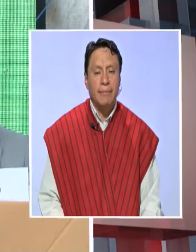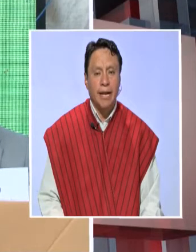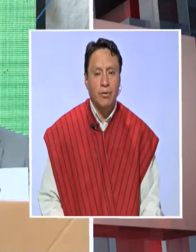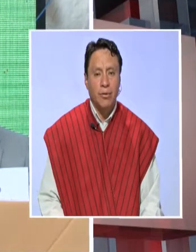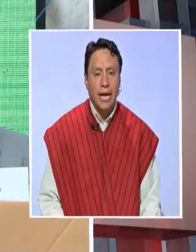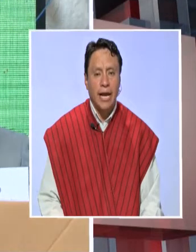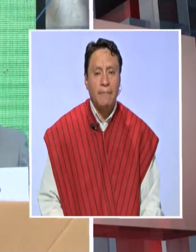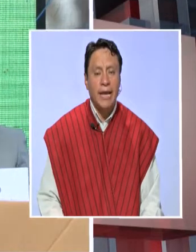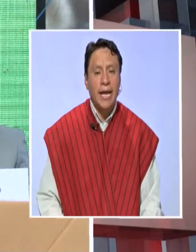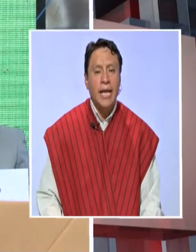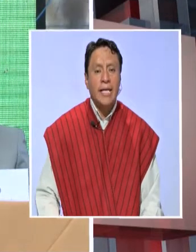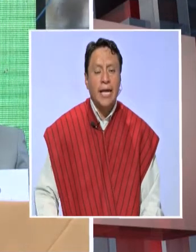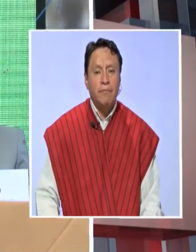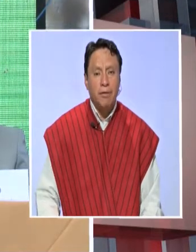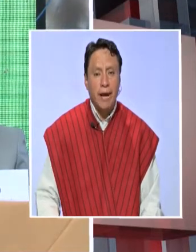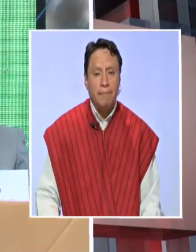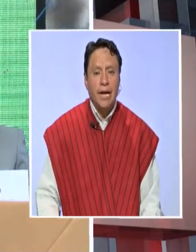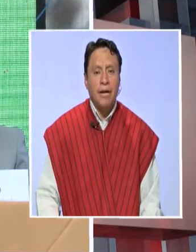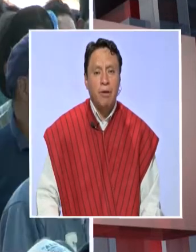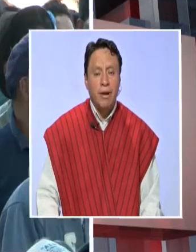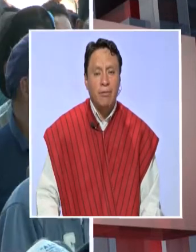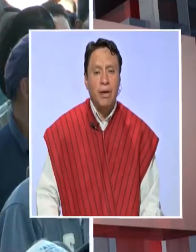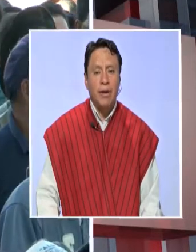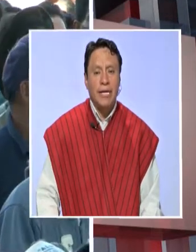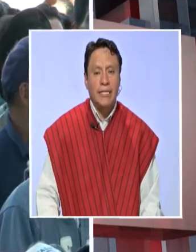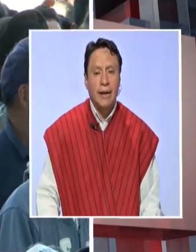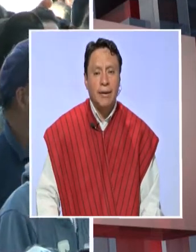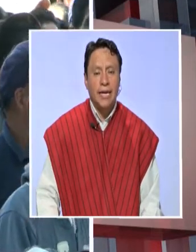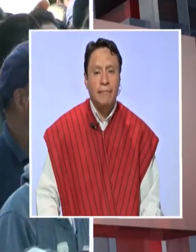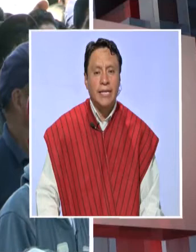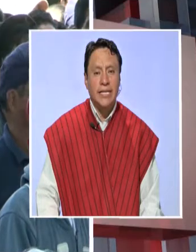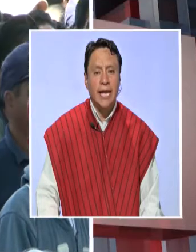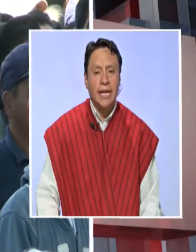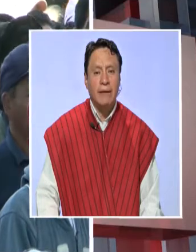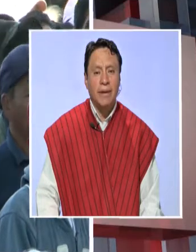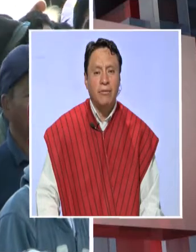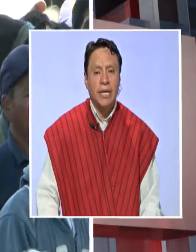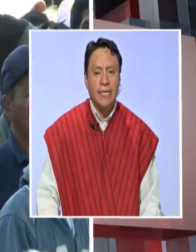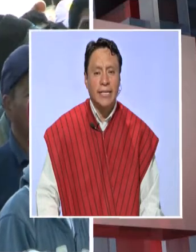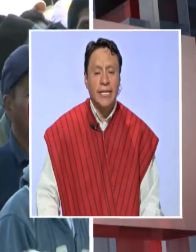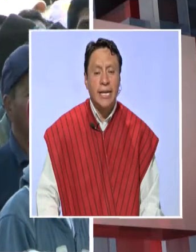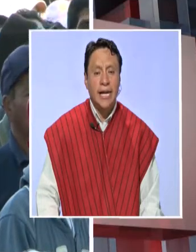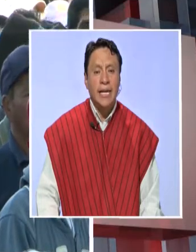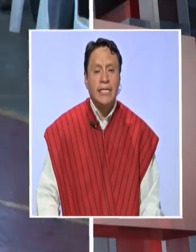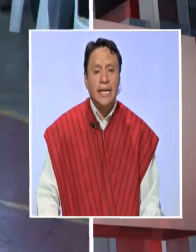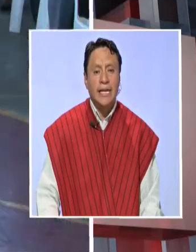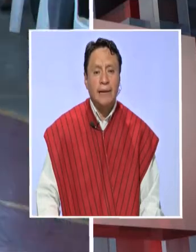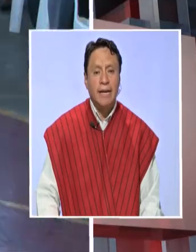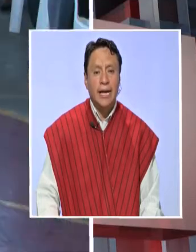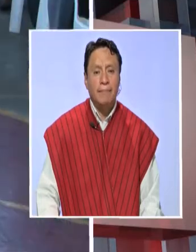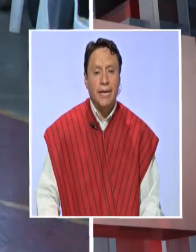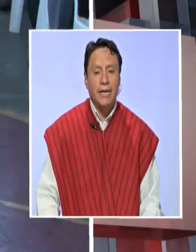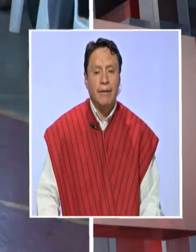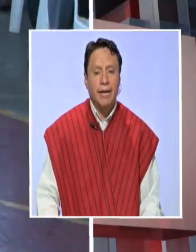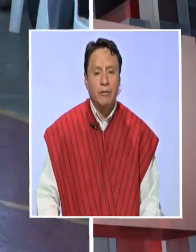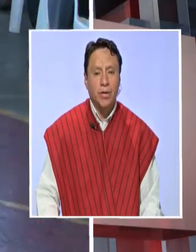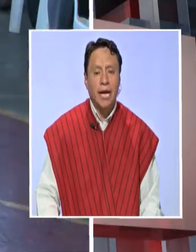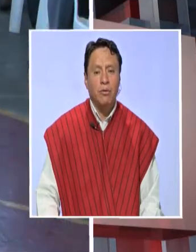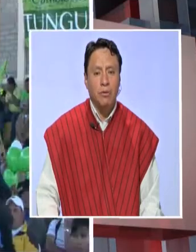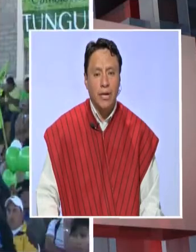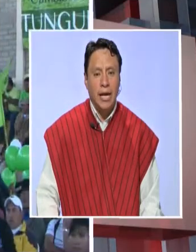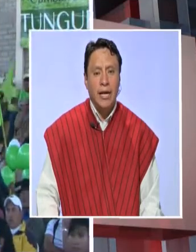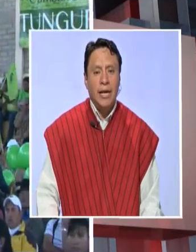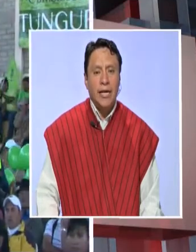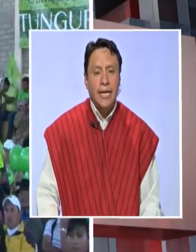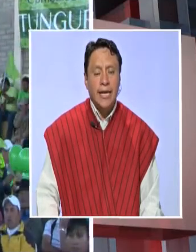Yukunawan, Rimanakurka, Kaipika, Tarpunapa, Wibakuna, Wiñachinapa, Imashina, Yanapa y Kuna, Chayachinata, Chaitami, Kaipi,